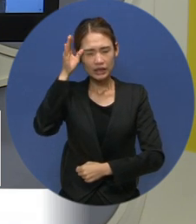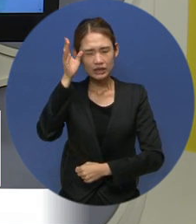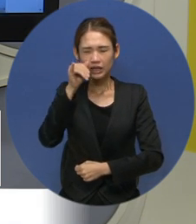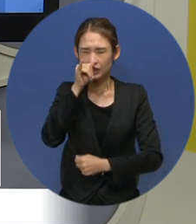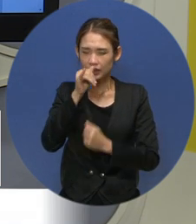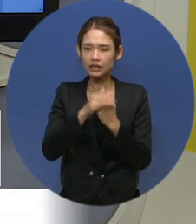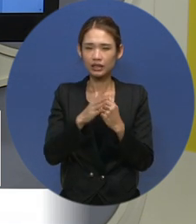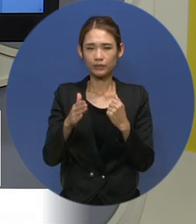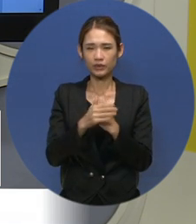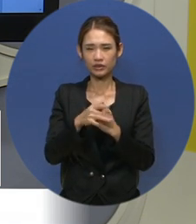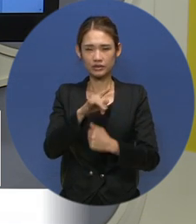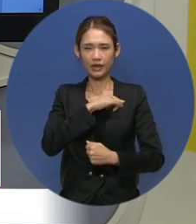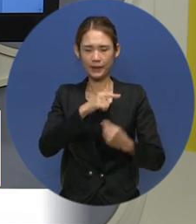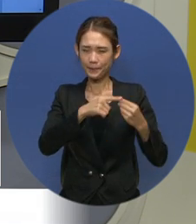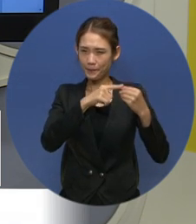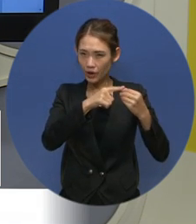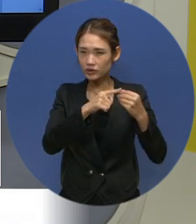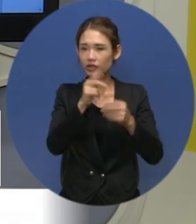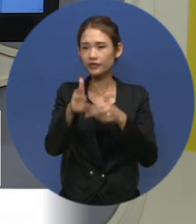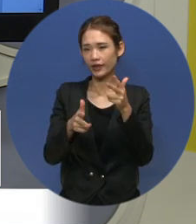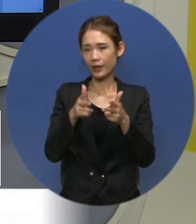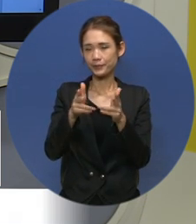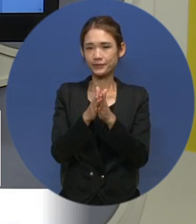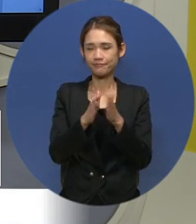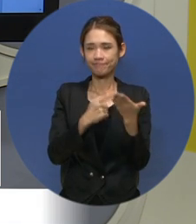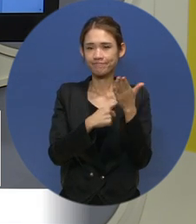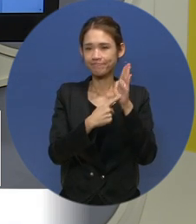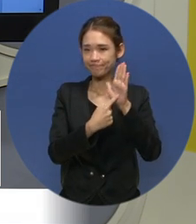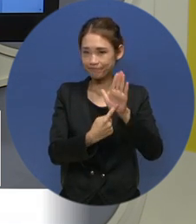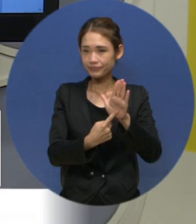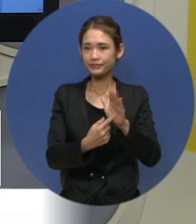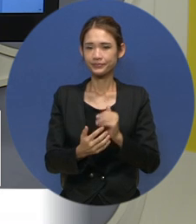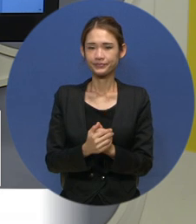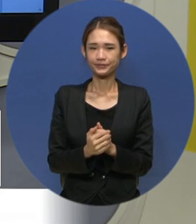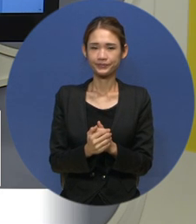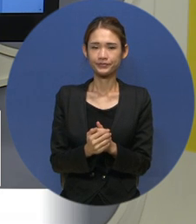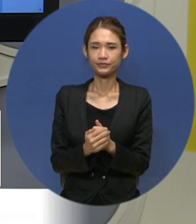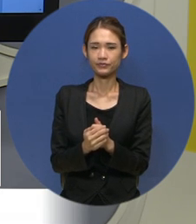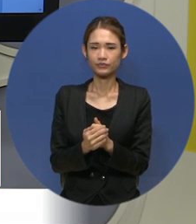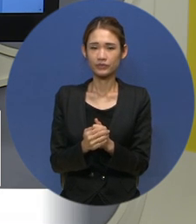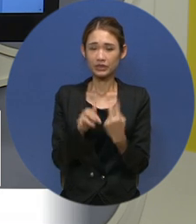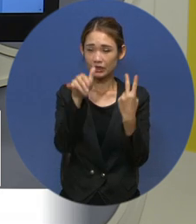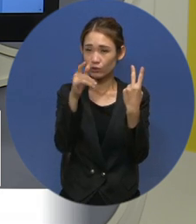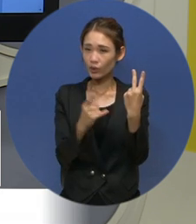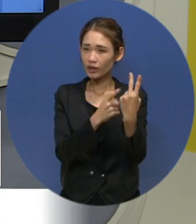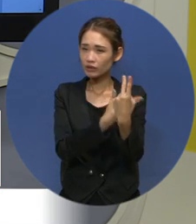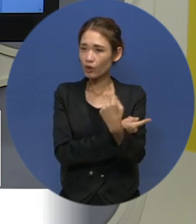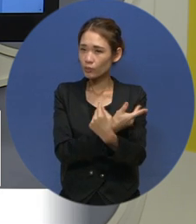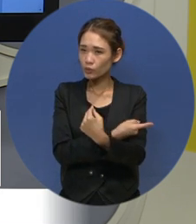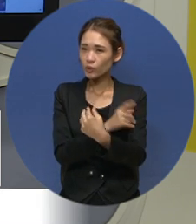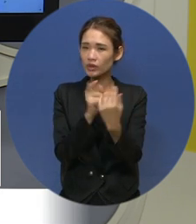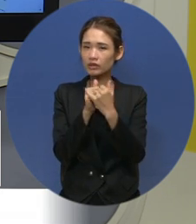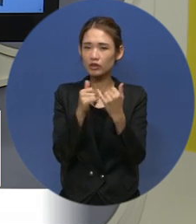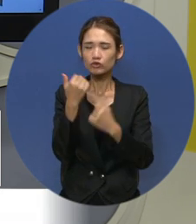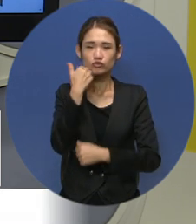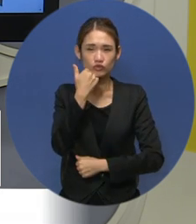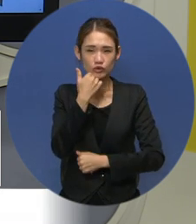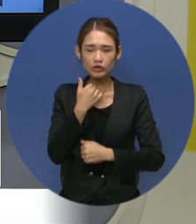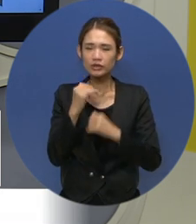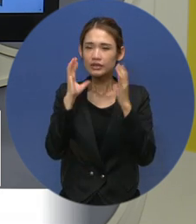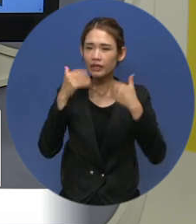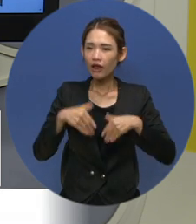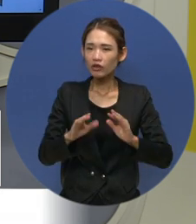있어 가장 먼저 사업을 시작한다고 안내 있습니다 2 회 접종 대상자는 생후 6개월에서